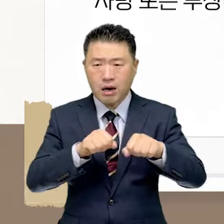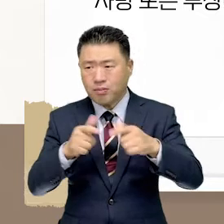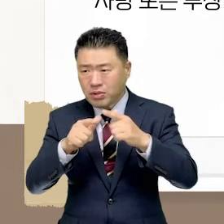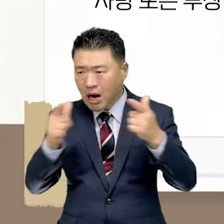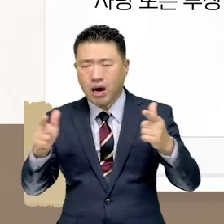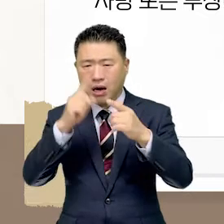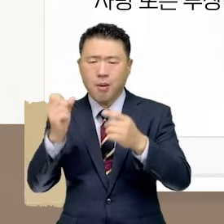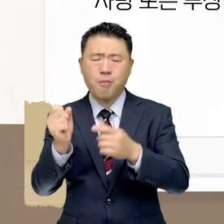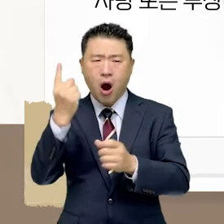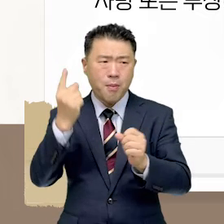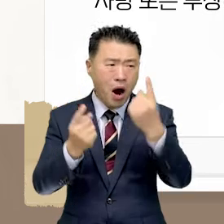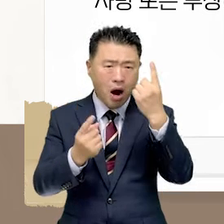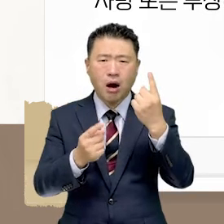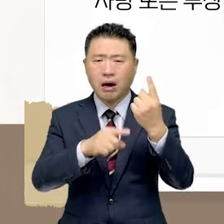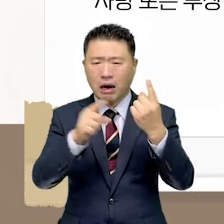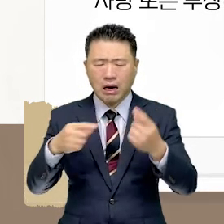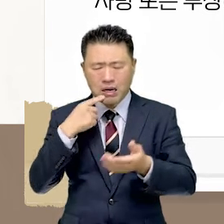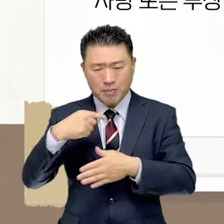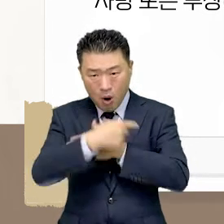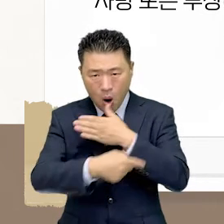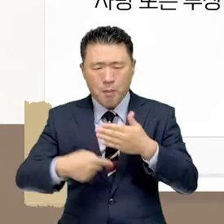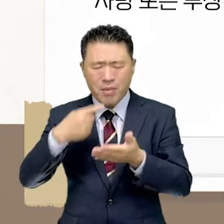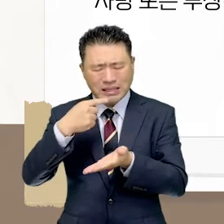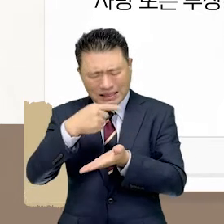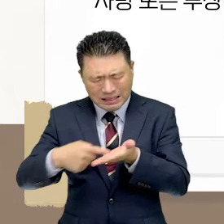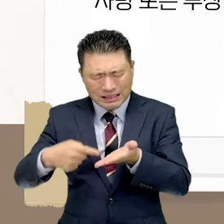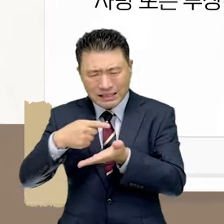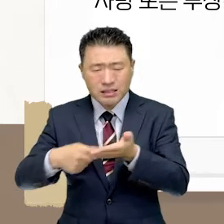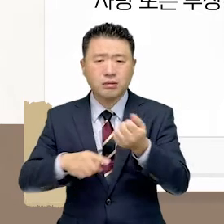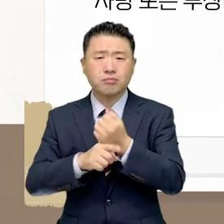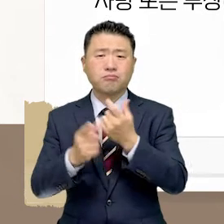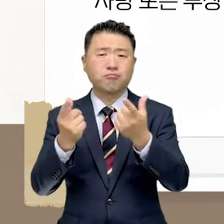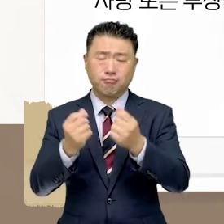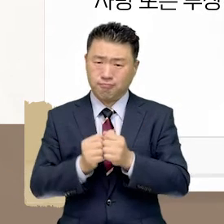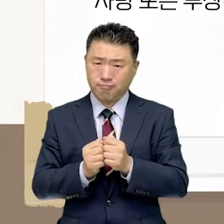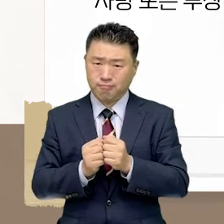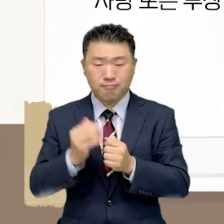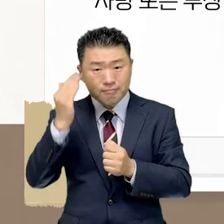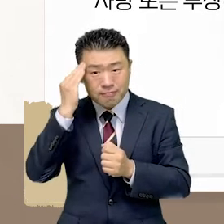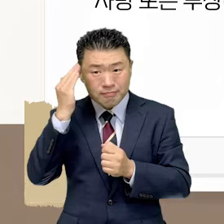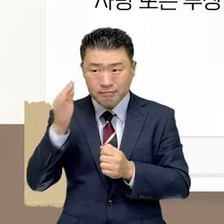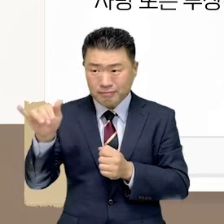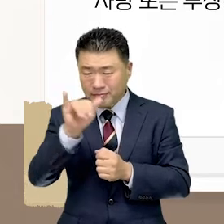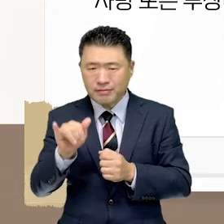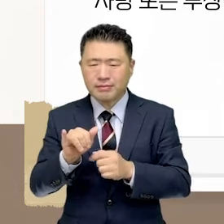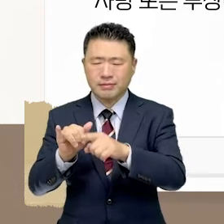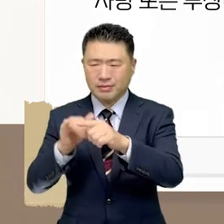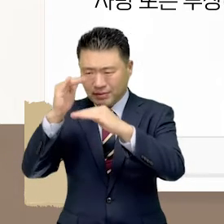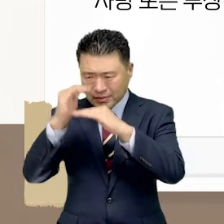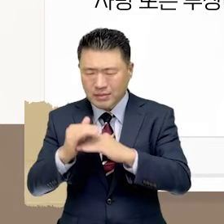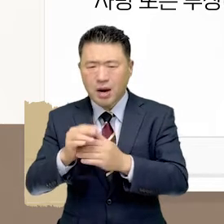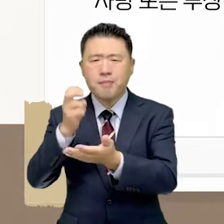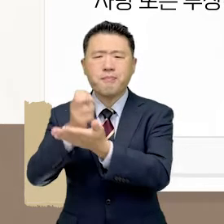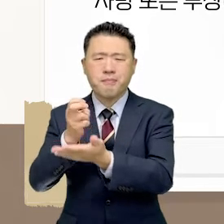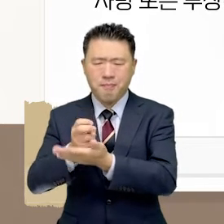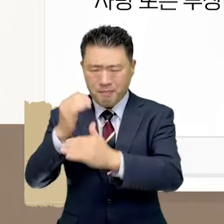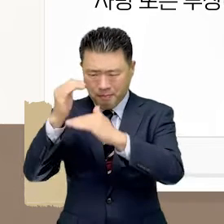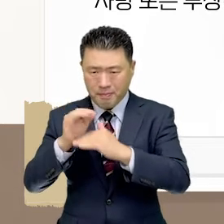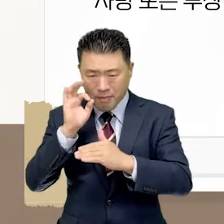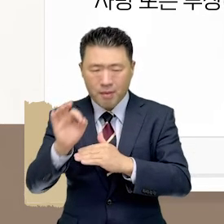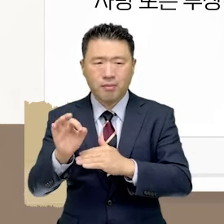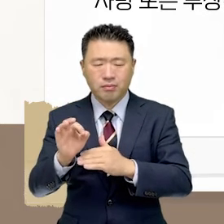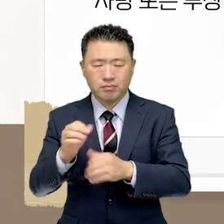업무상의 이유로 발생한 노동자의 신체적인 피해를 의미합니다. 우리나라 산업안전보건법에서는 노무를 제공하는